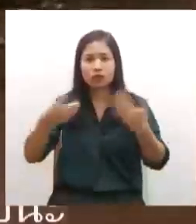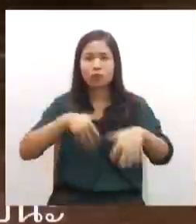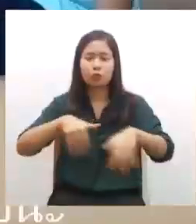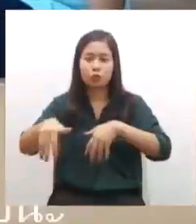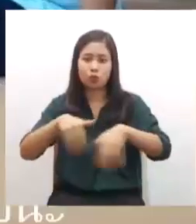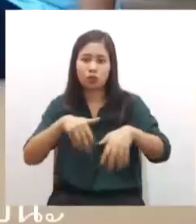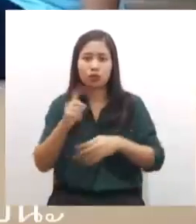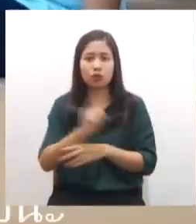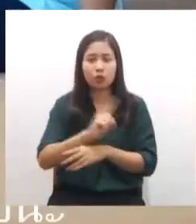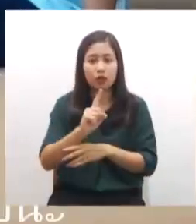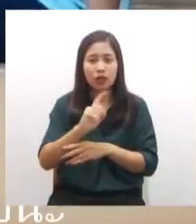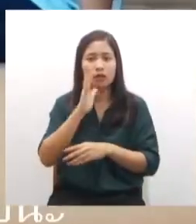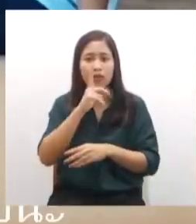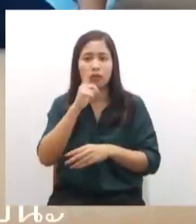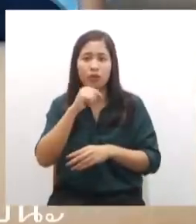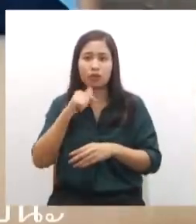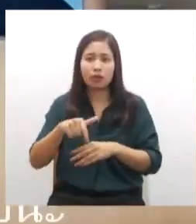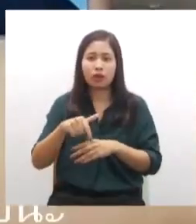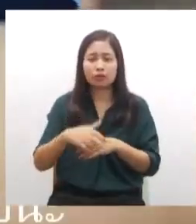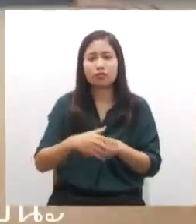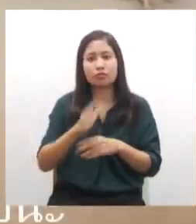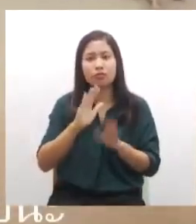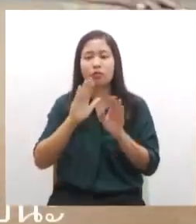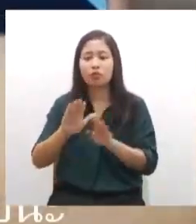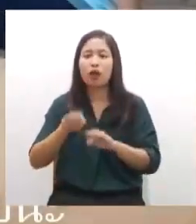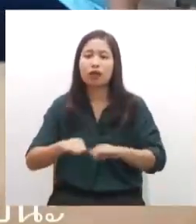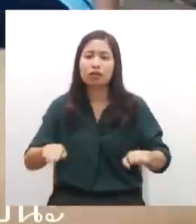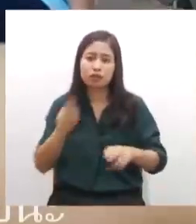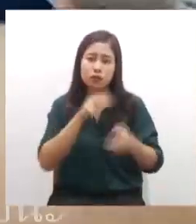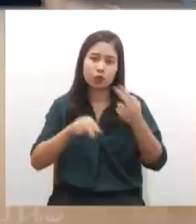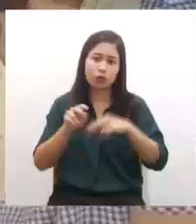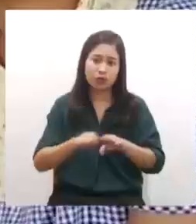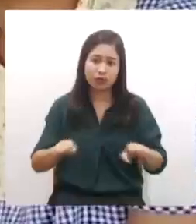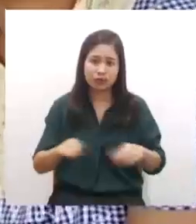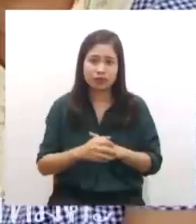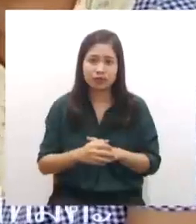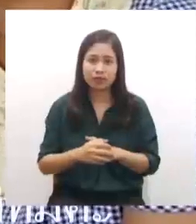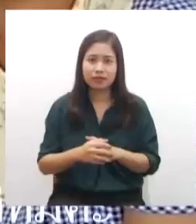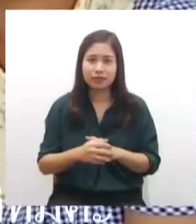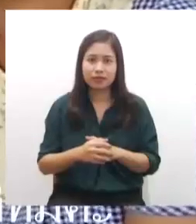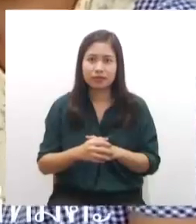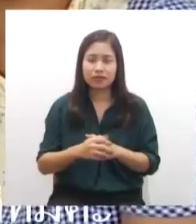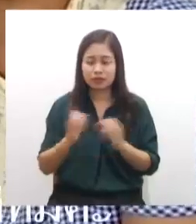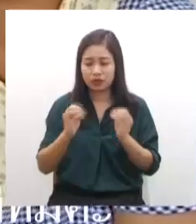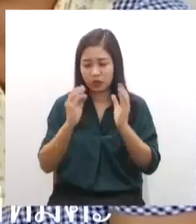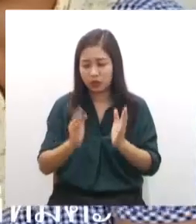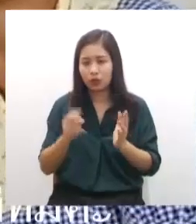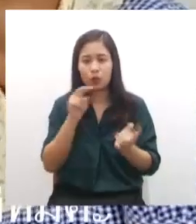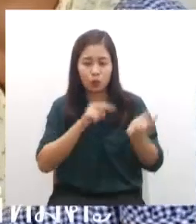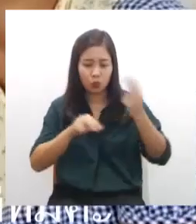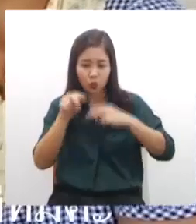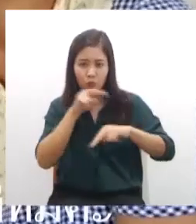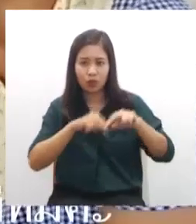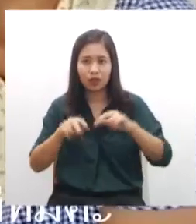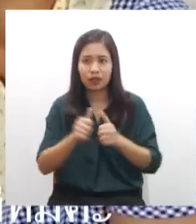ที่ผู้ปกครองมาอยู่แกก็จะเรียกผมว่าฝากเด็กด้วยนะอย่างนี้ครับ คุณครูจะดูแลเอาใจใส่เ